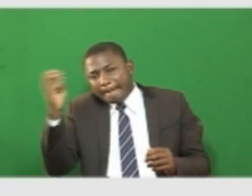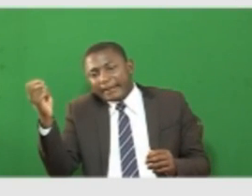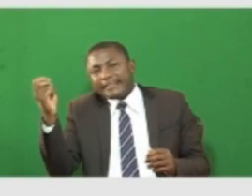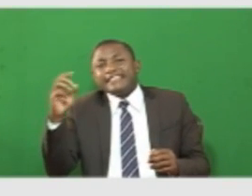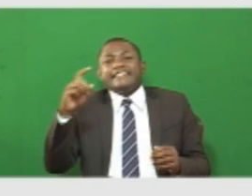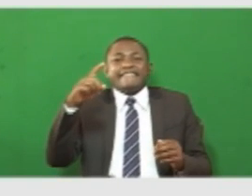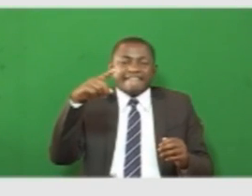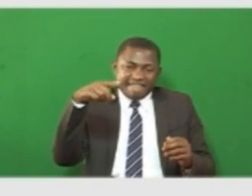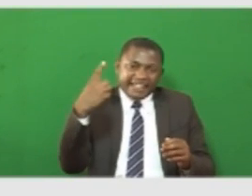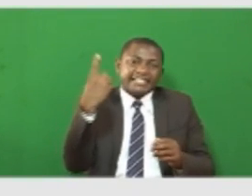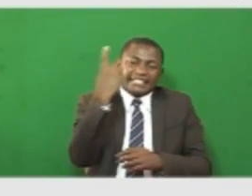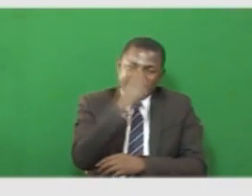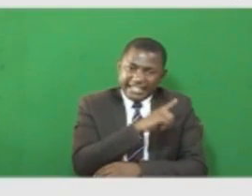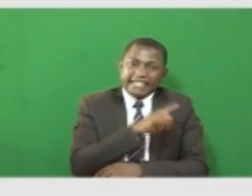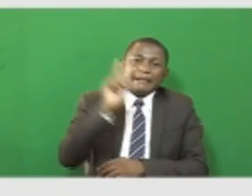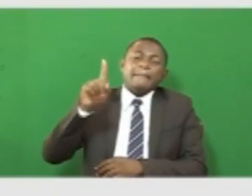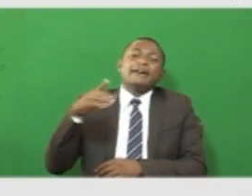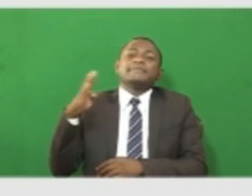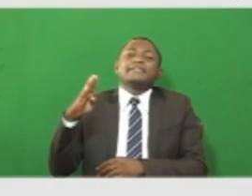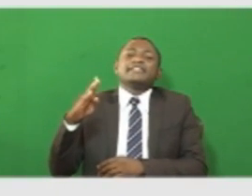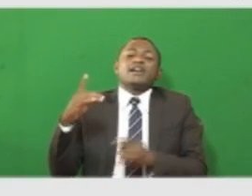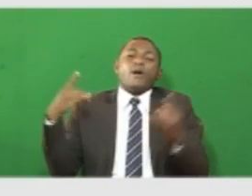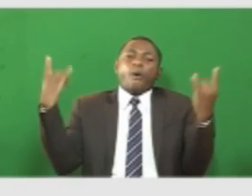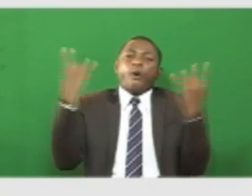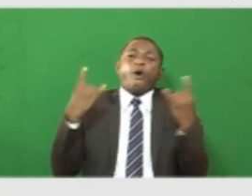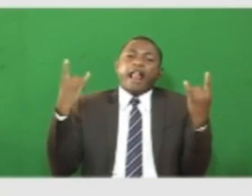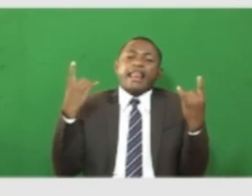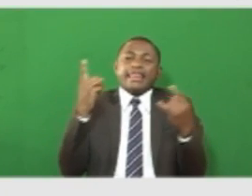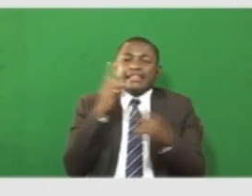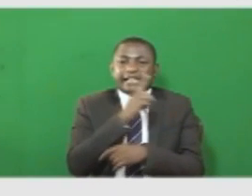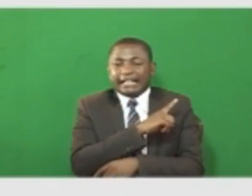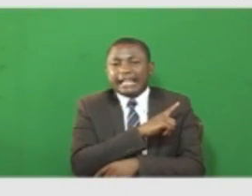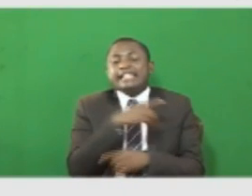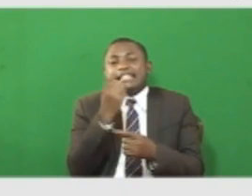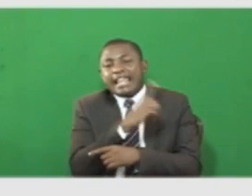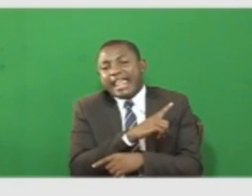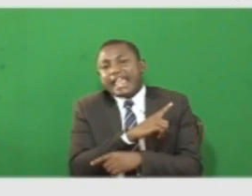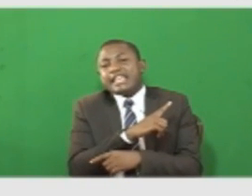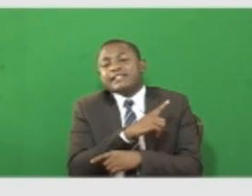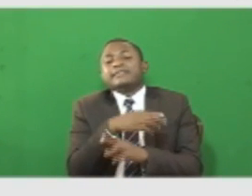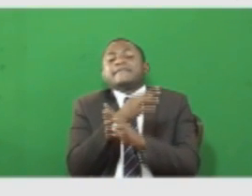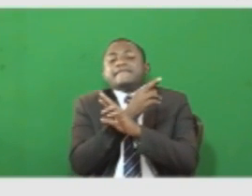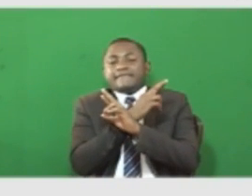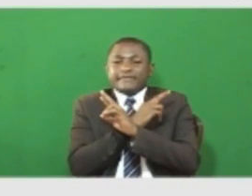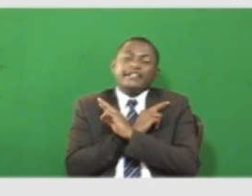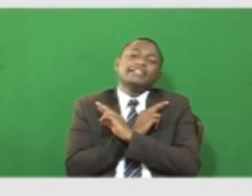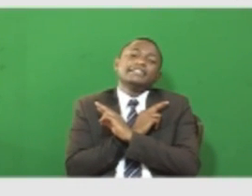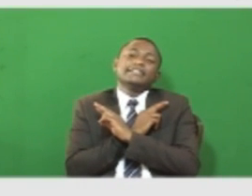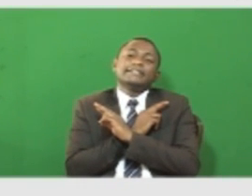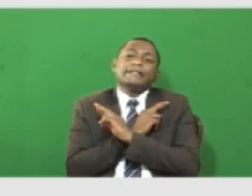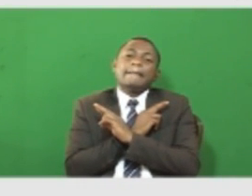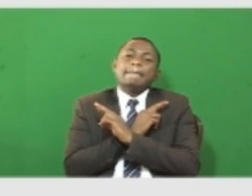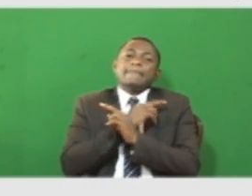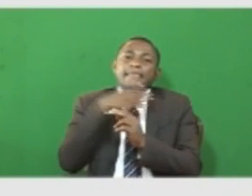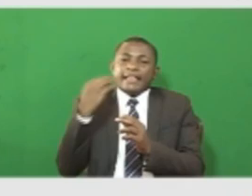rokutanga romwedzi rinofanira kuva kwamuri zuva rokuzorora kwazvo. Rinoyeudzira kura noku ridzwa